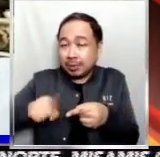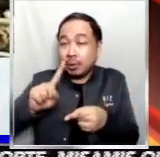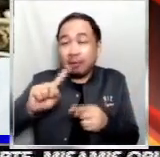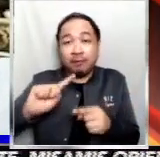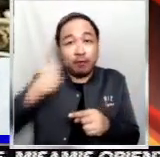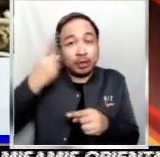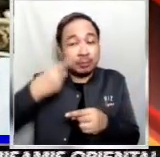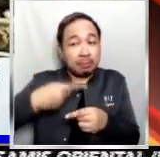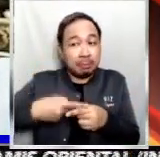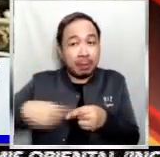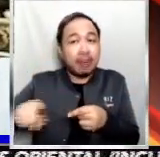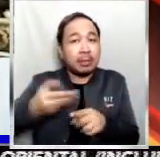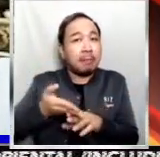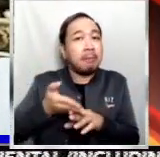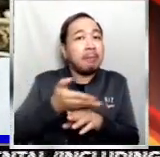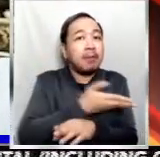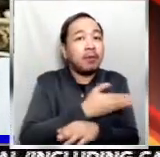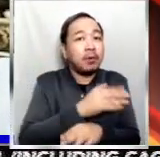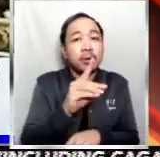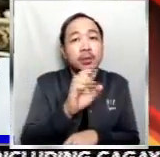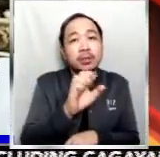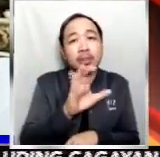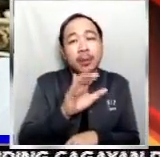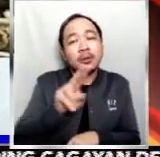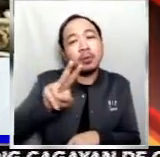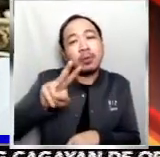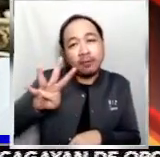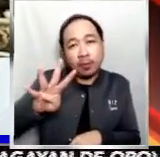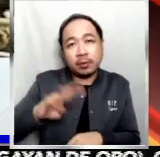at ang iba pang mga